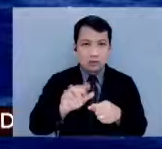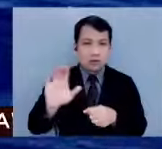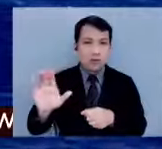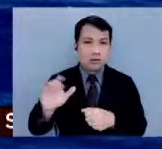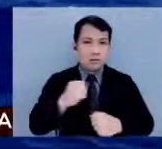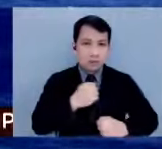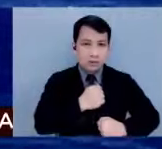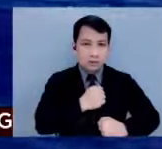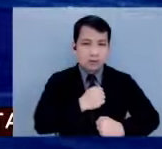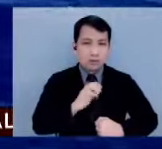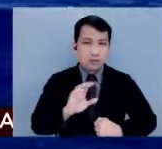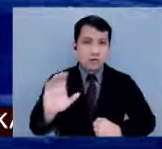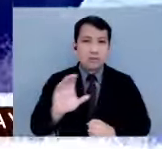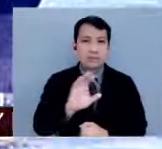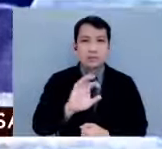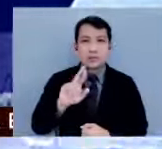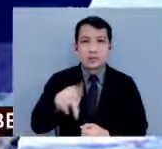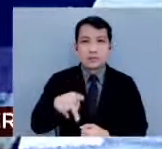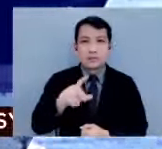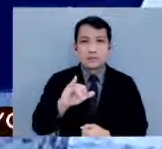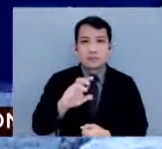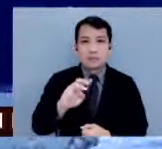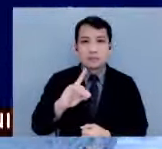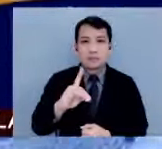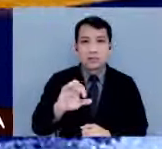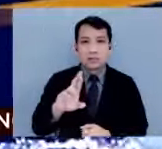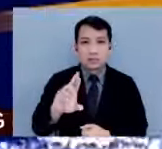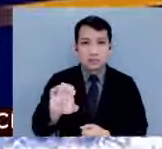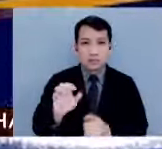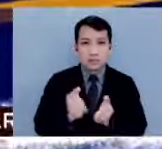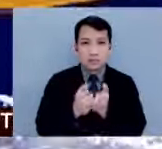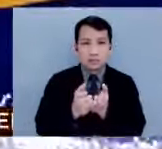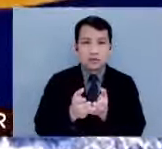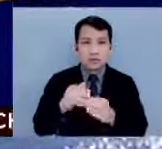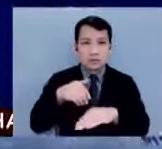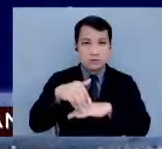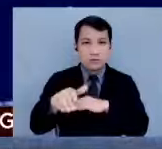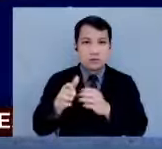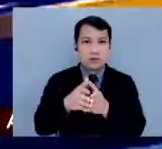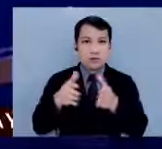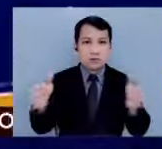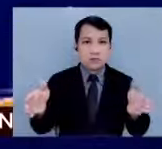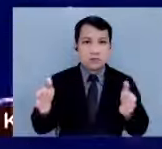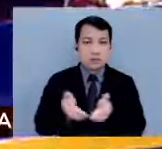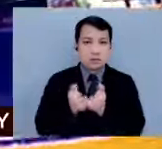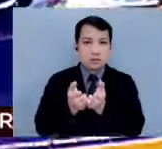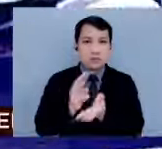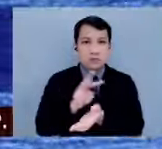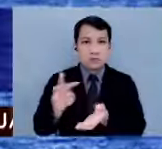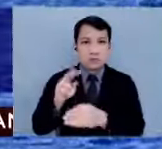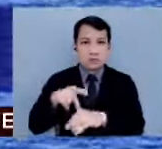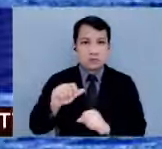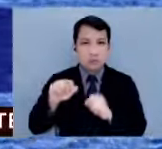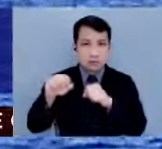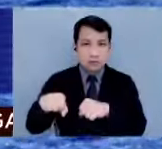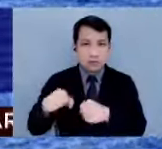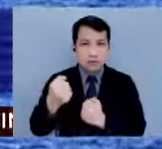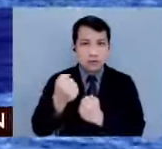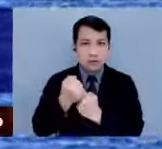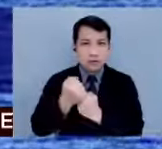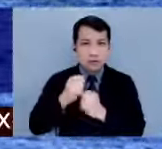sa BRP Sierra Madre. Ayon sa Philippine Coast Guard, balak nilang mag-deploy ng mas malalaking barko sa West Philippine Sea. Suportado naman daw ni Pangulong